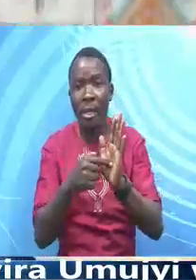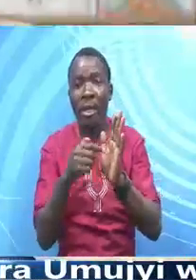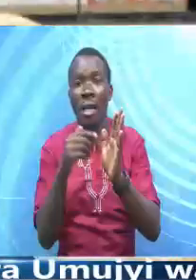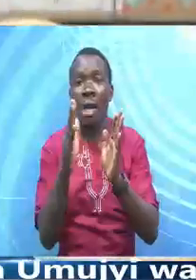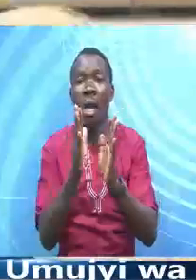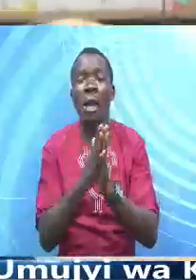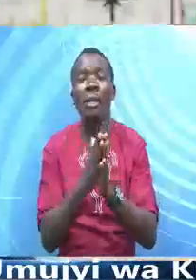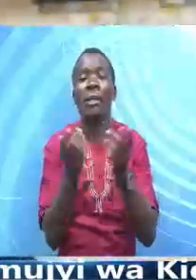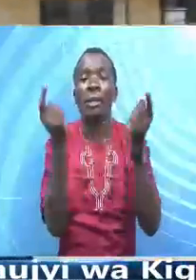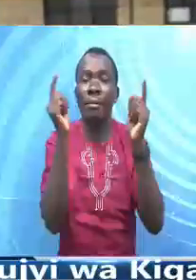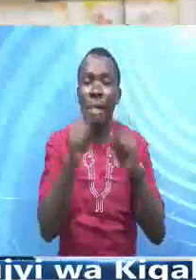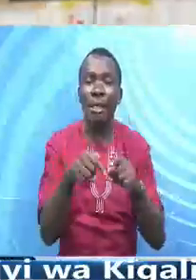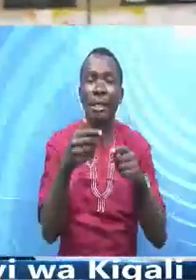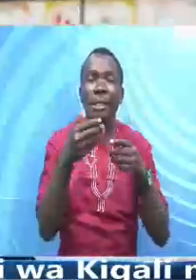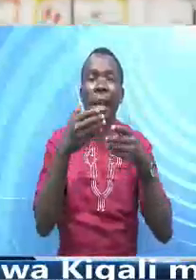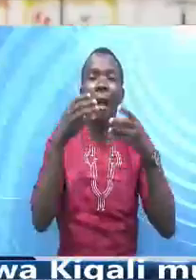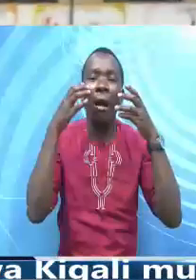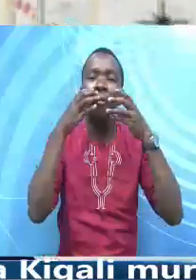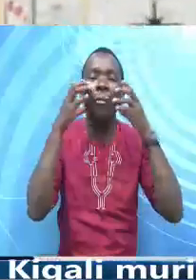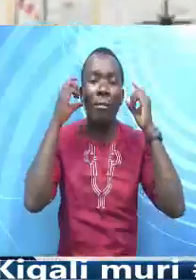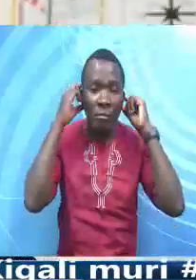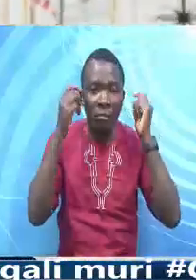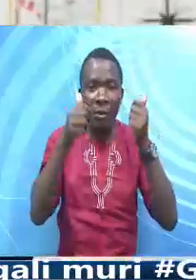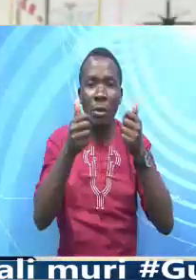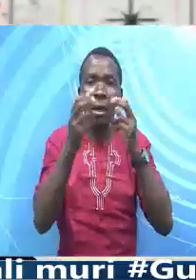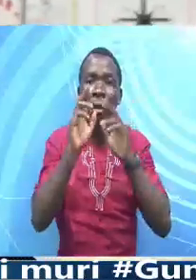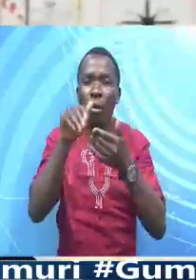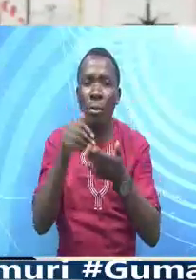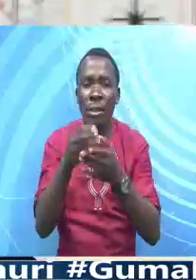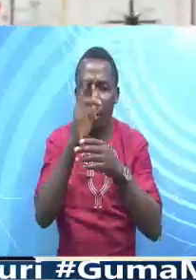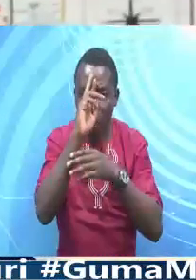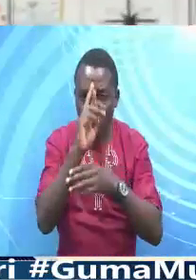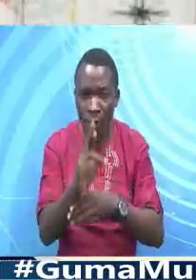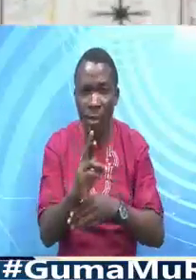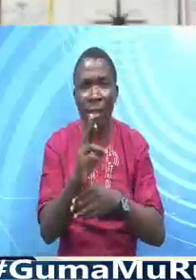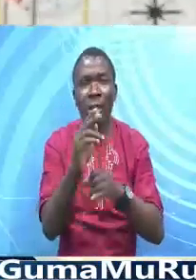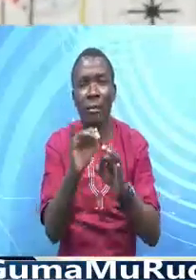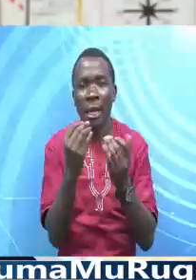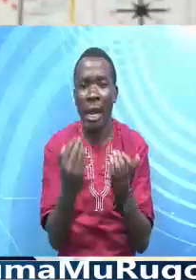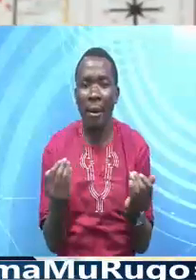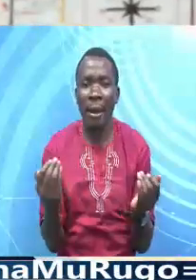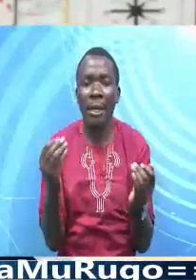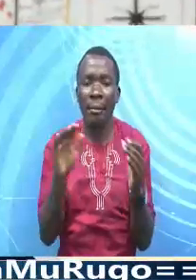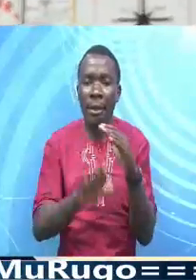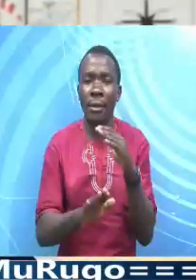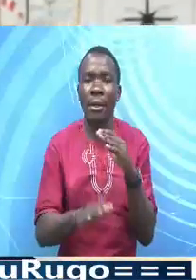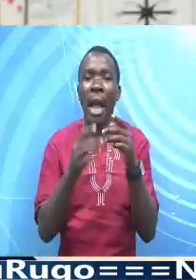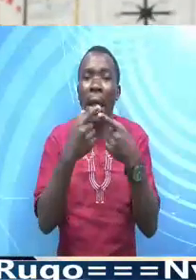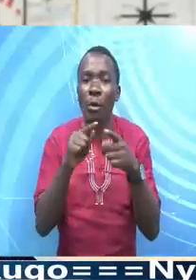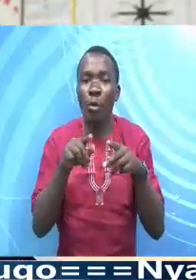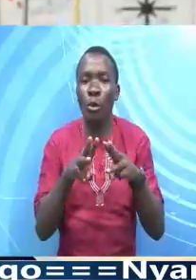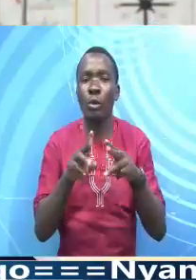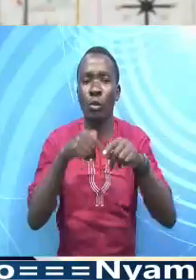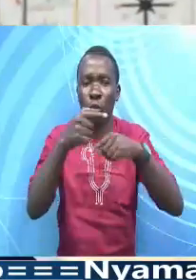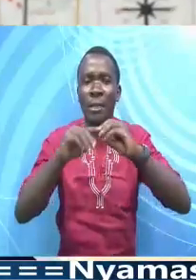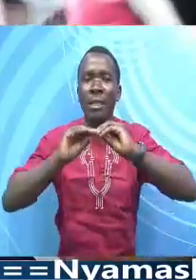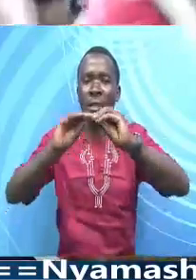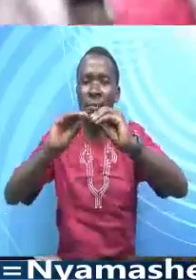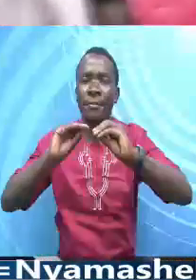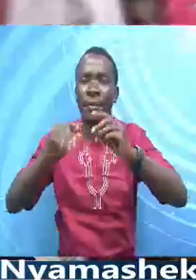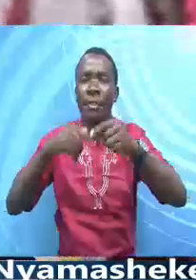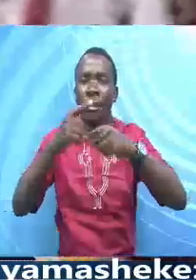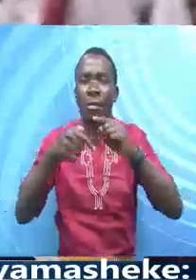bambaye n'agapfukamunwa bose urabona ko bari kugenda babyubahiriza nuko ari abana batoya ariko uko tugenda tubatoza bazagenda